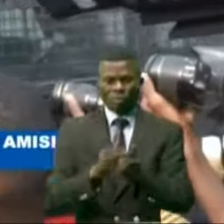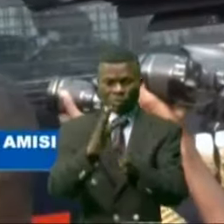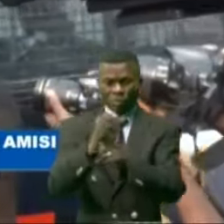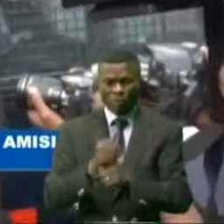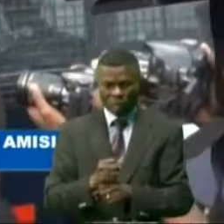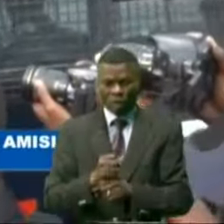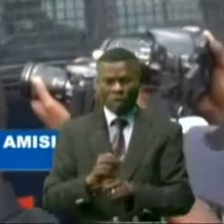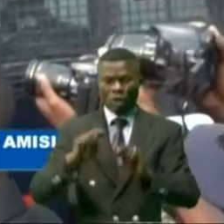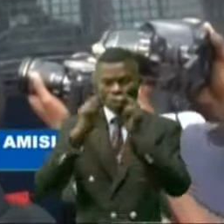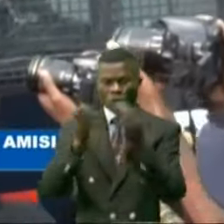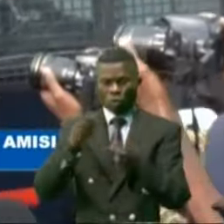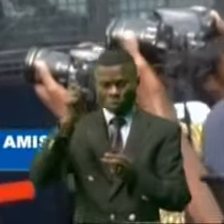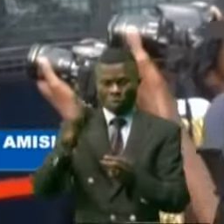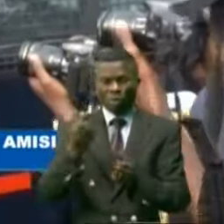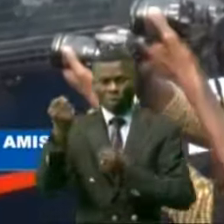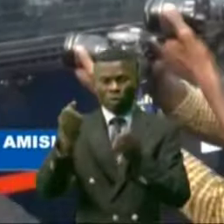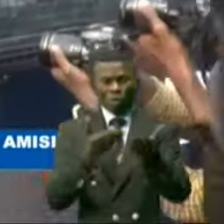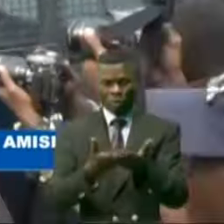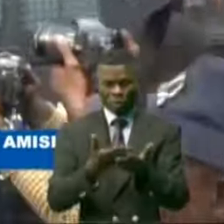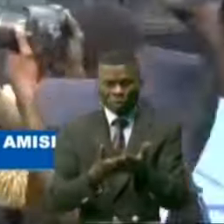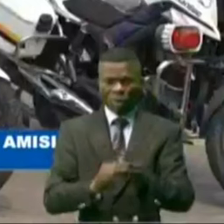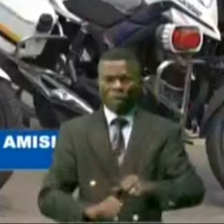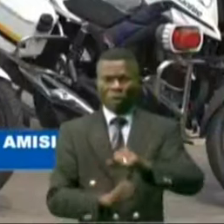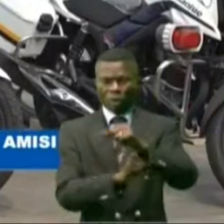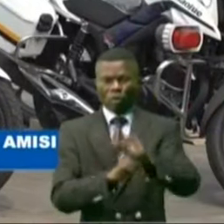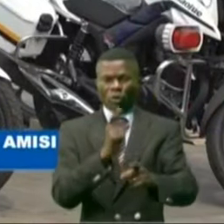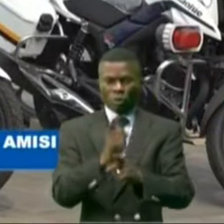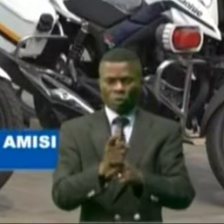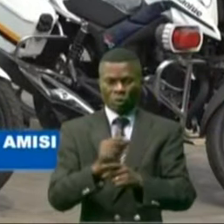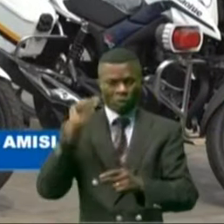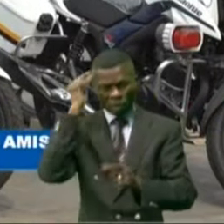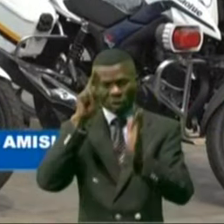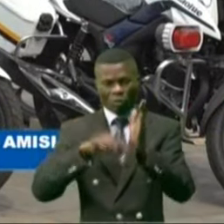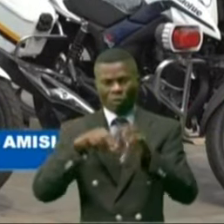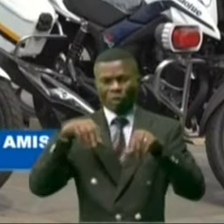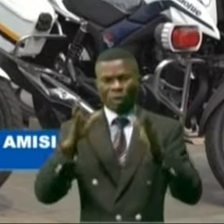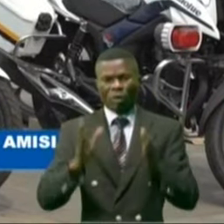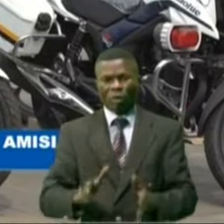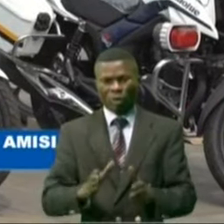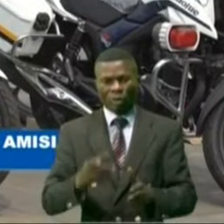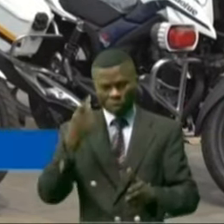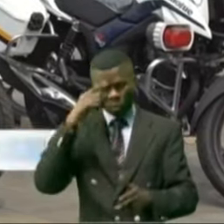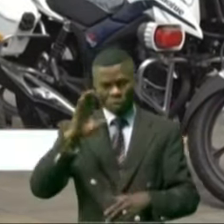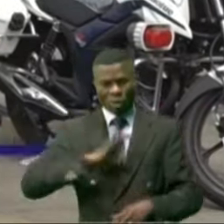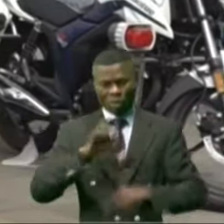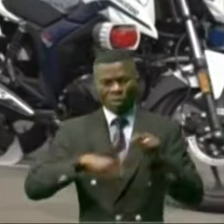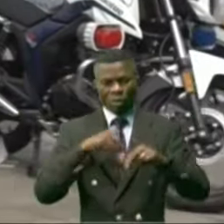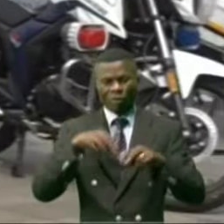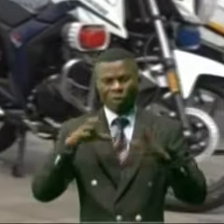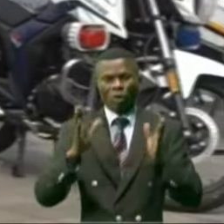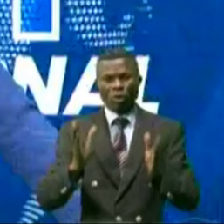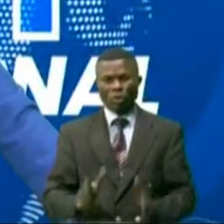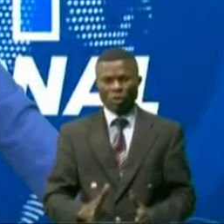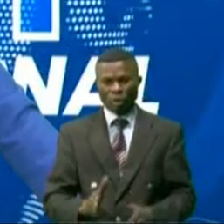du premier lot de ces bus est un appui logistique du gouvernement congolais pour la police nationale